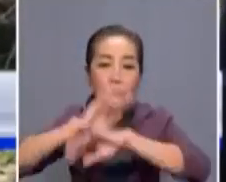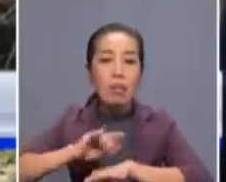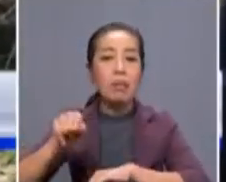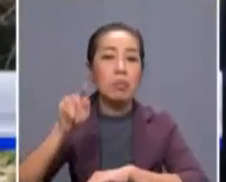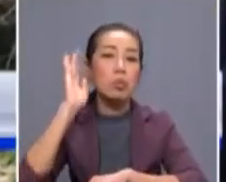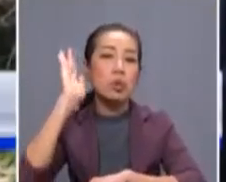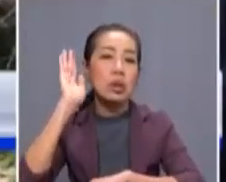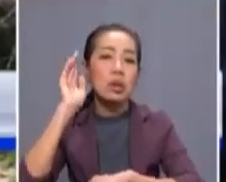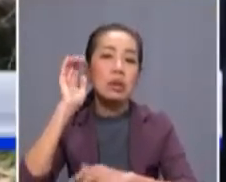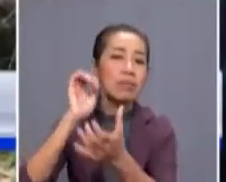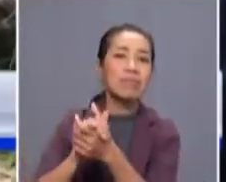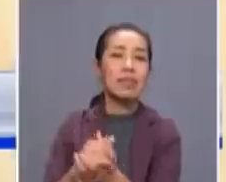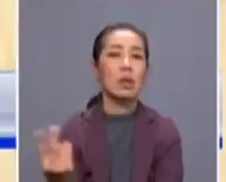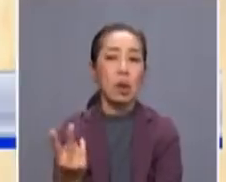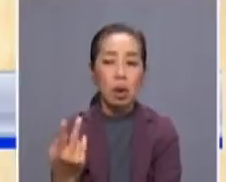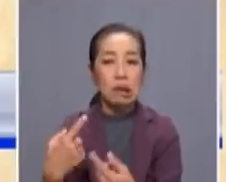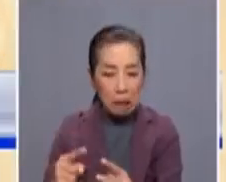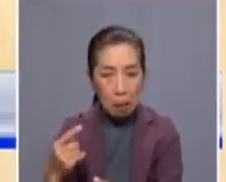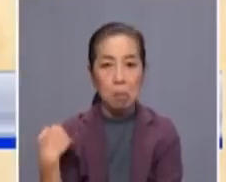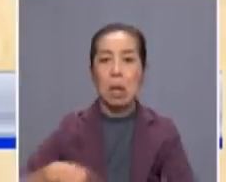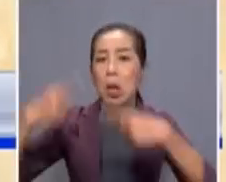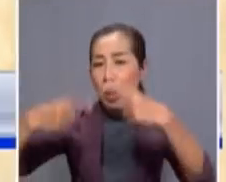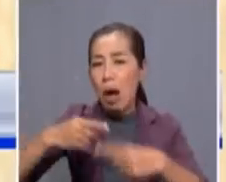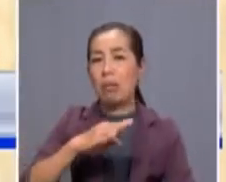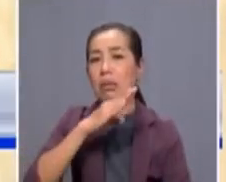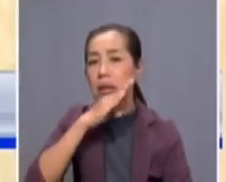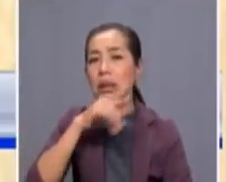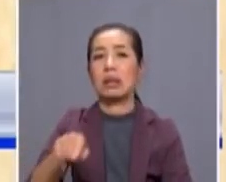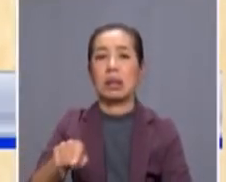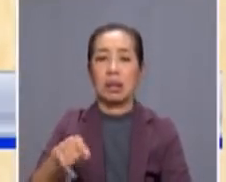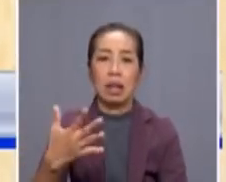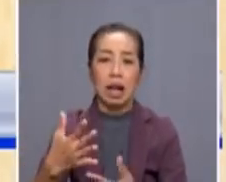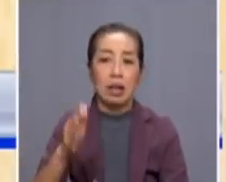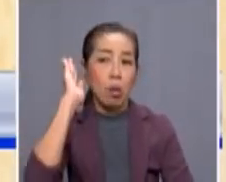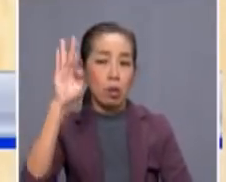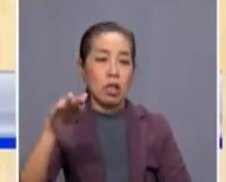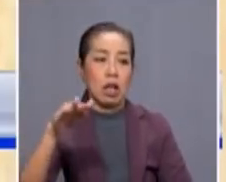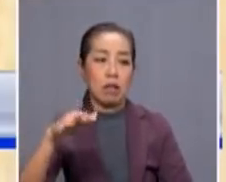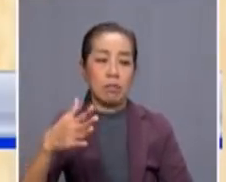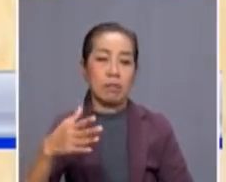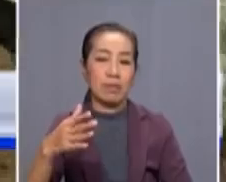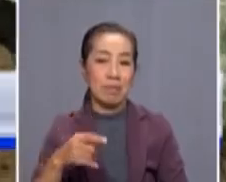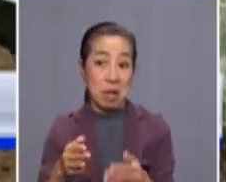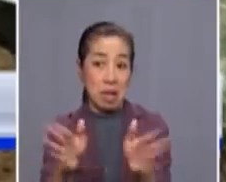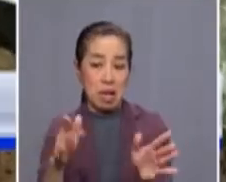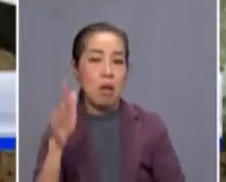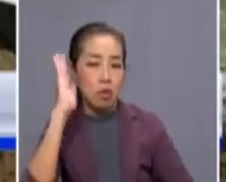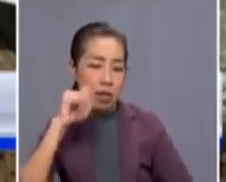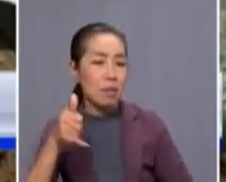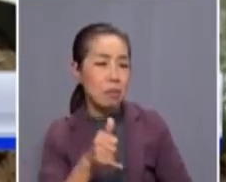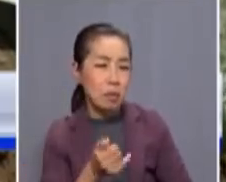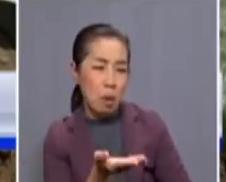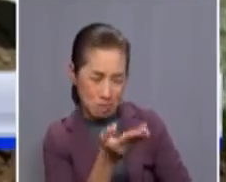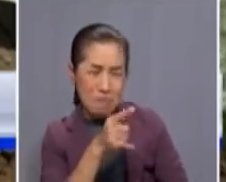ดมีเหตุการณ์ทะเลาะวิวาทกัน หึงหวงกัน ครับหึงหวงกันใส่เสียหายก็ตามมาของ้อคืนดีแร